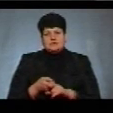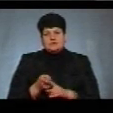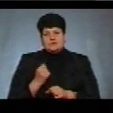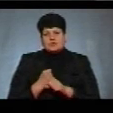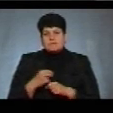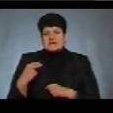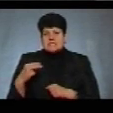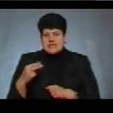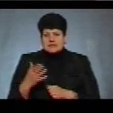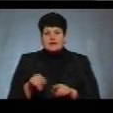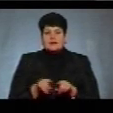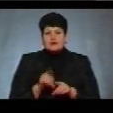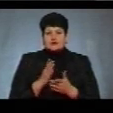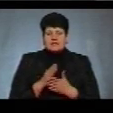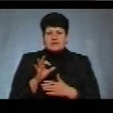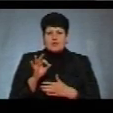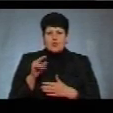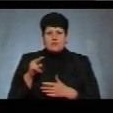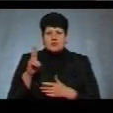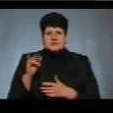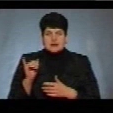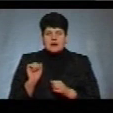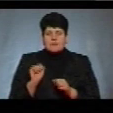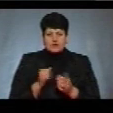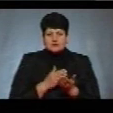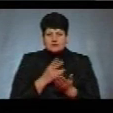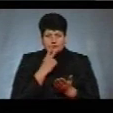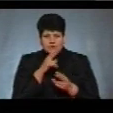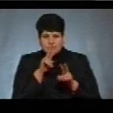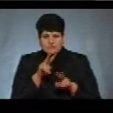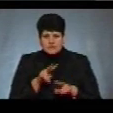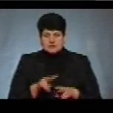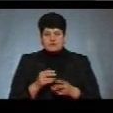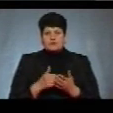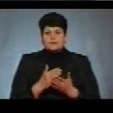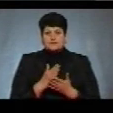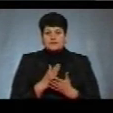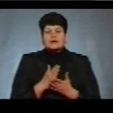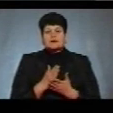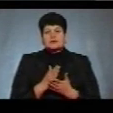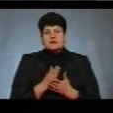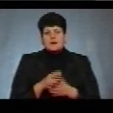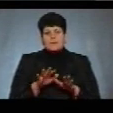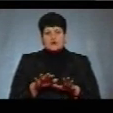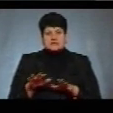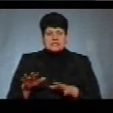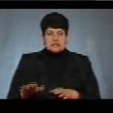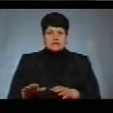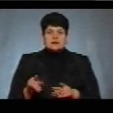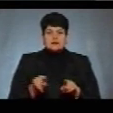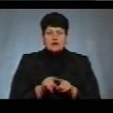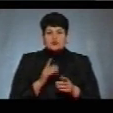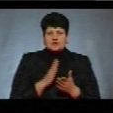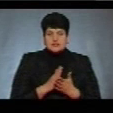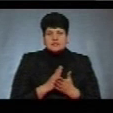президента. Там є опції, можна поклікати по сферах політики і побачити в кожного кандидата, які позиції. Також